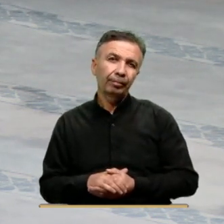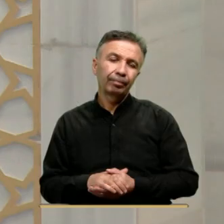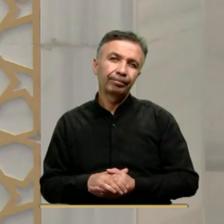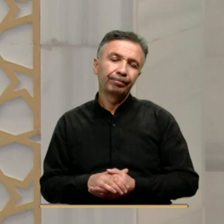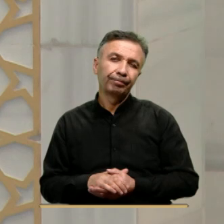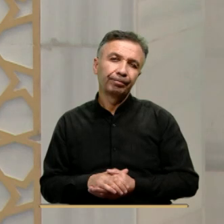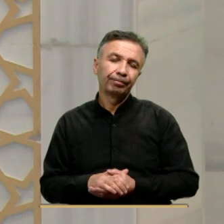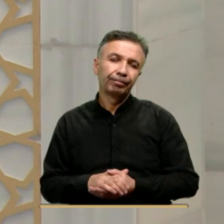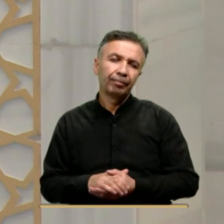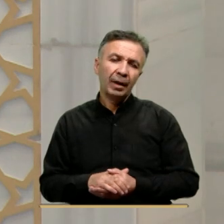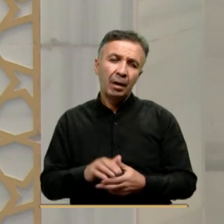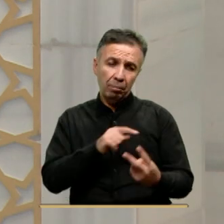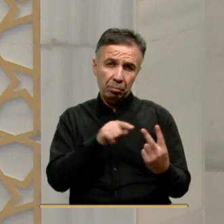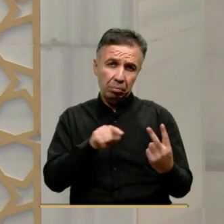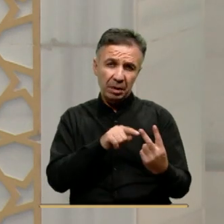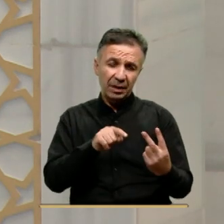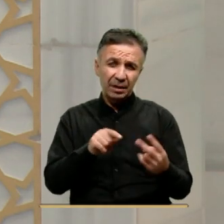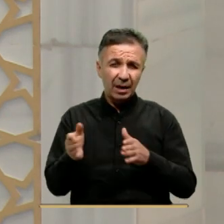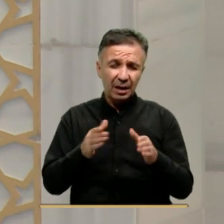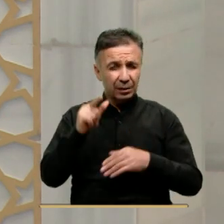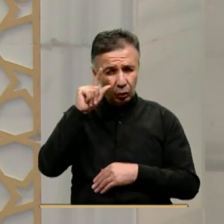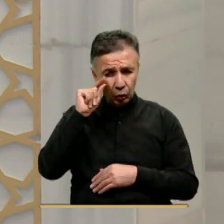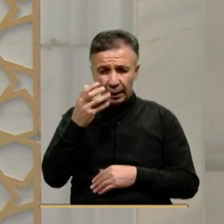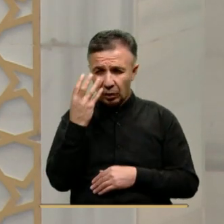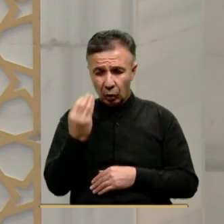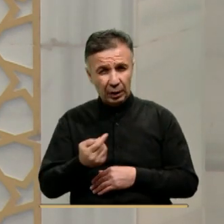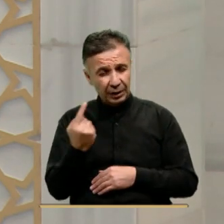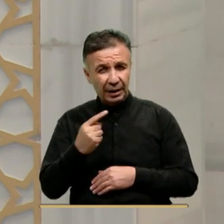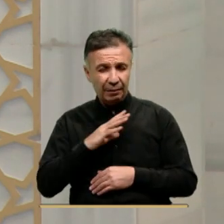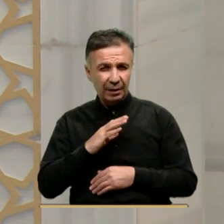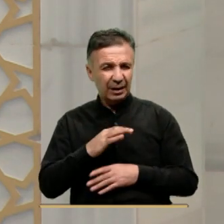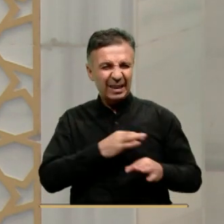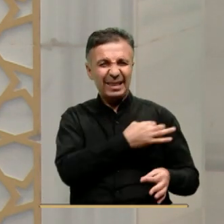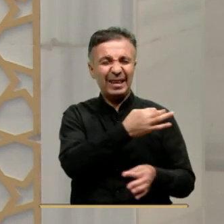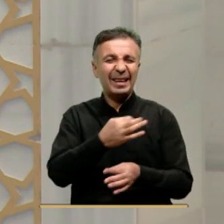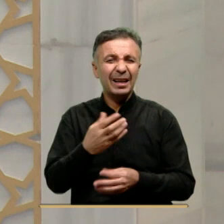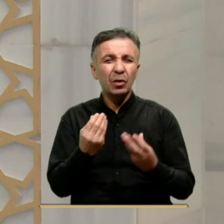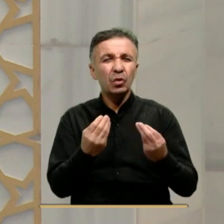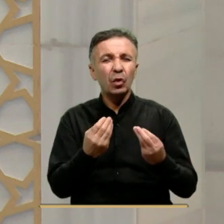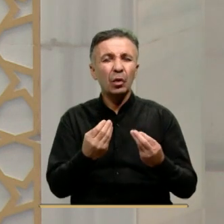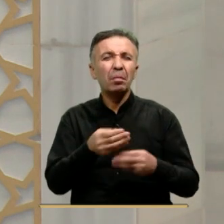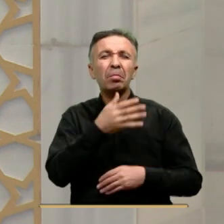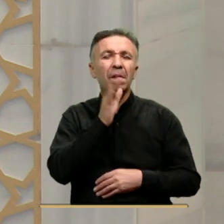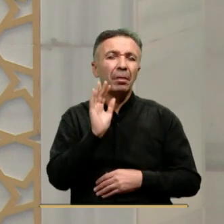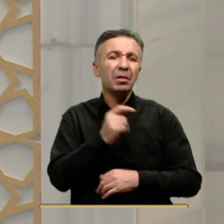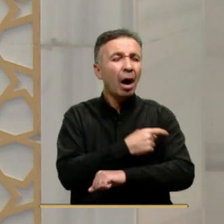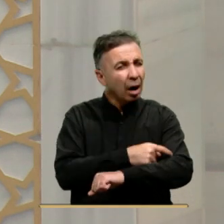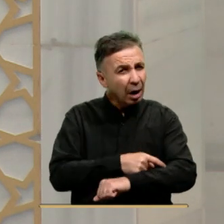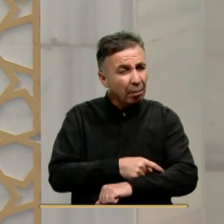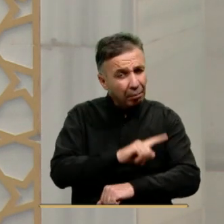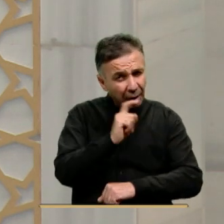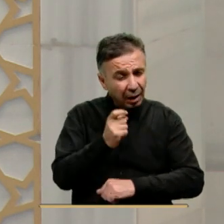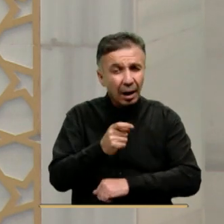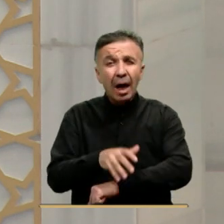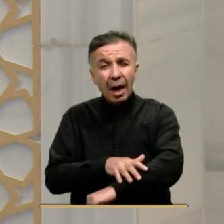bellidir Bu ikisi arasında şüpheli olan şeyler vardır ki insanların çoğu Bunu bilmez haram mı helal mi